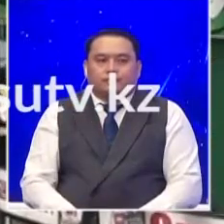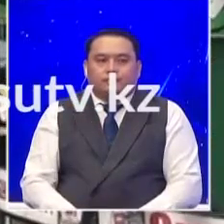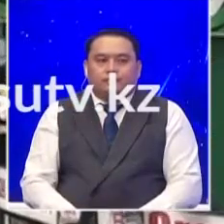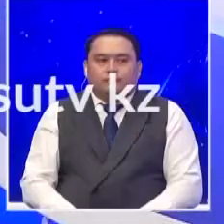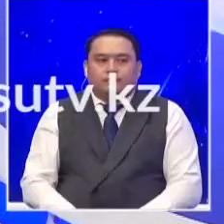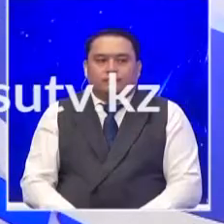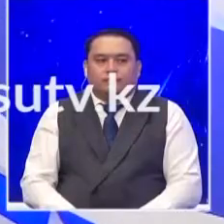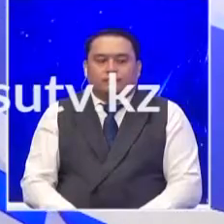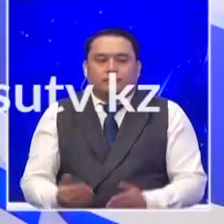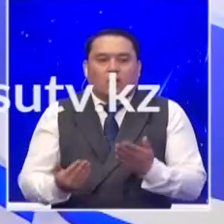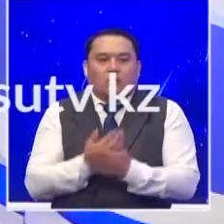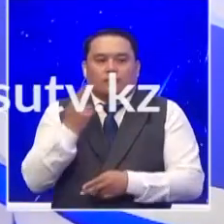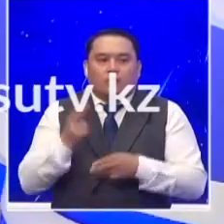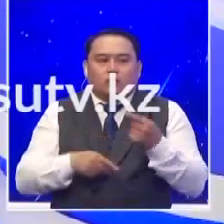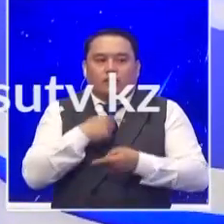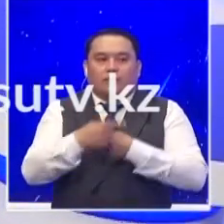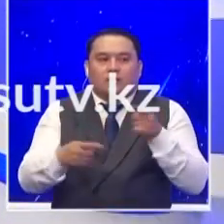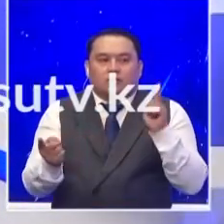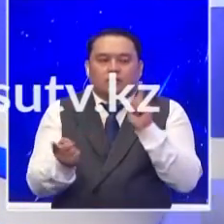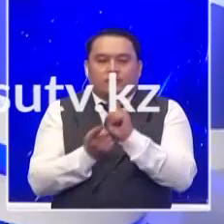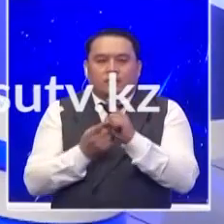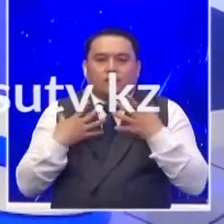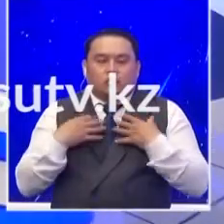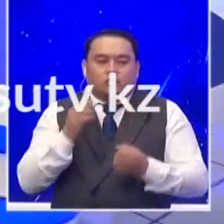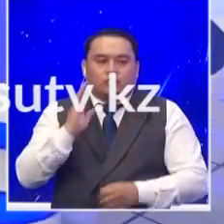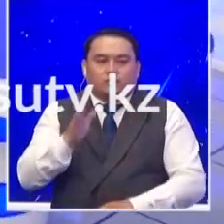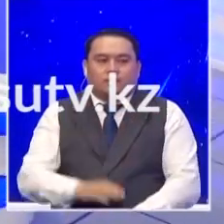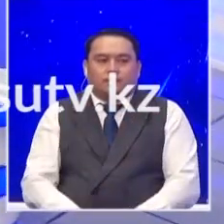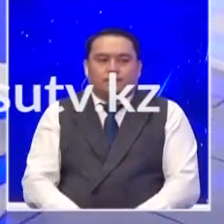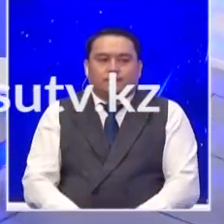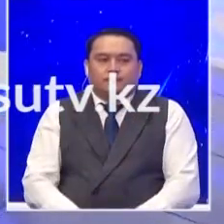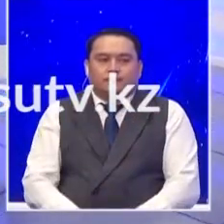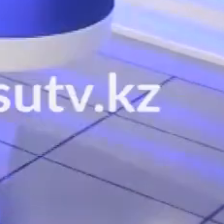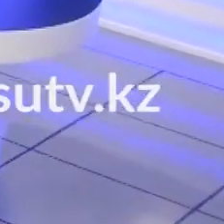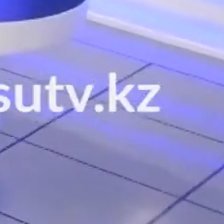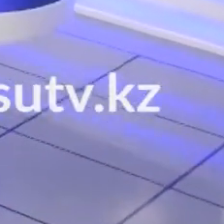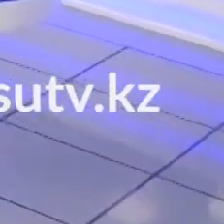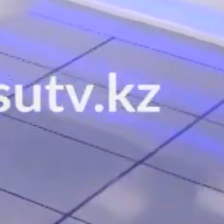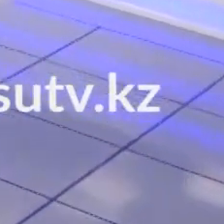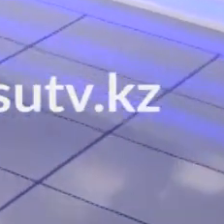Это были все новости этого дня. Благодарю за внимание. До свидания.